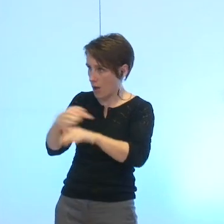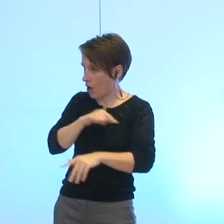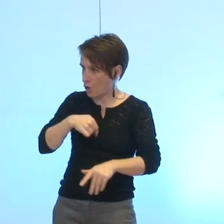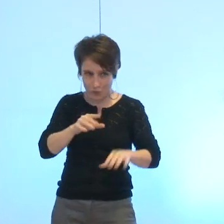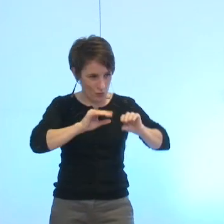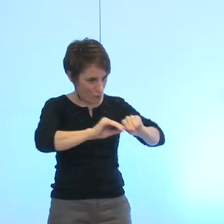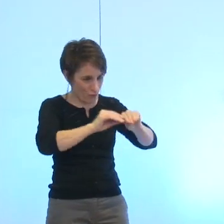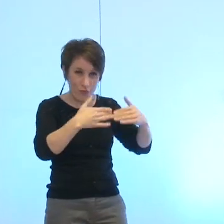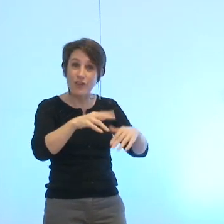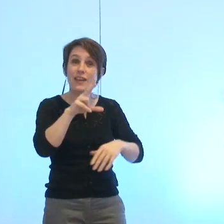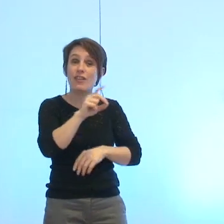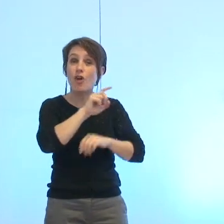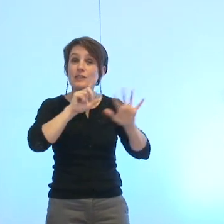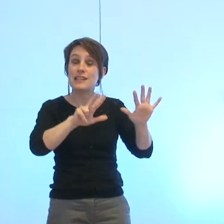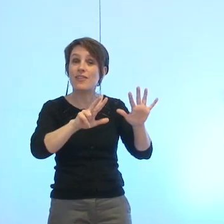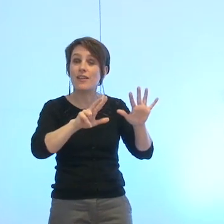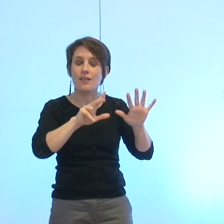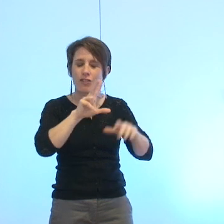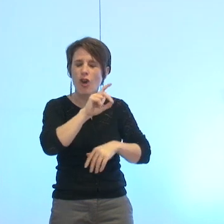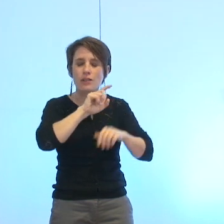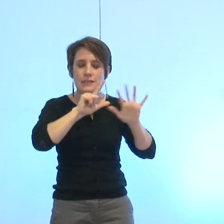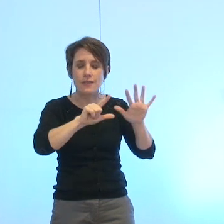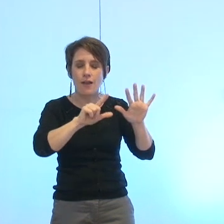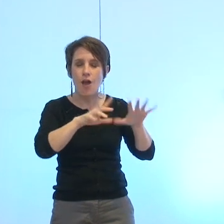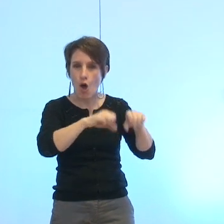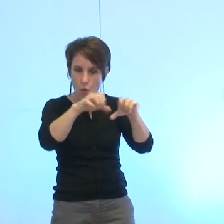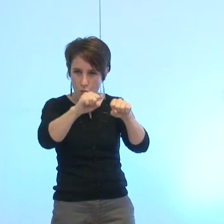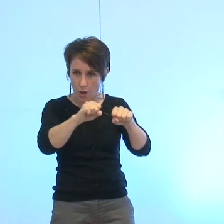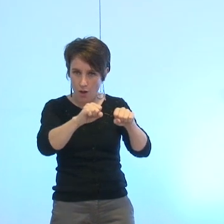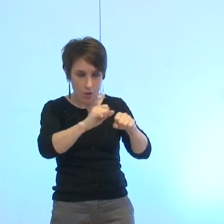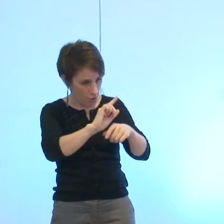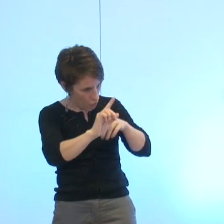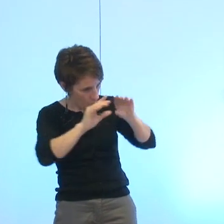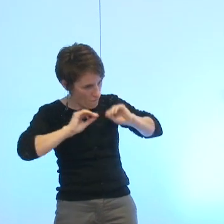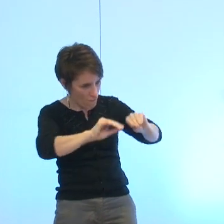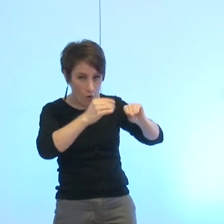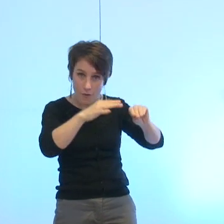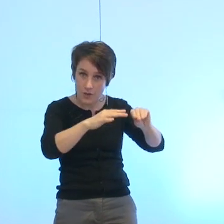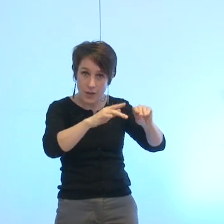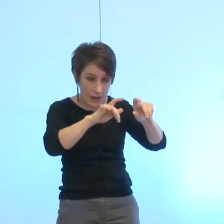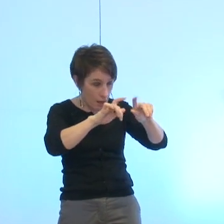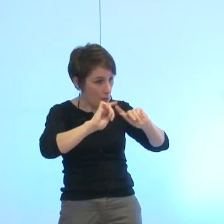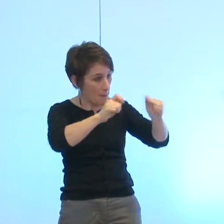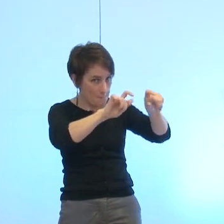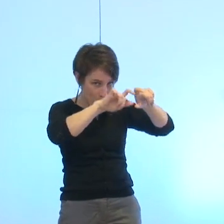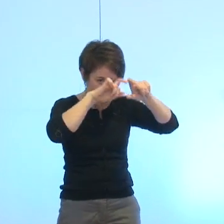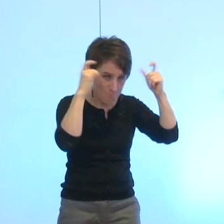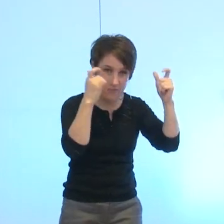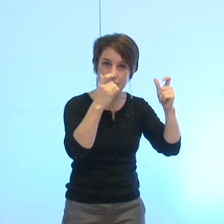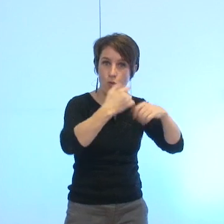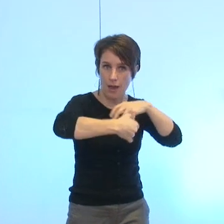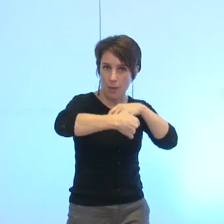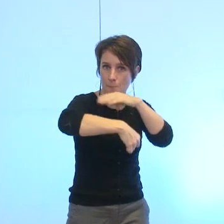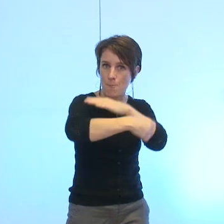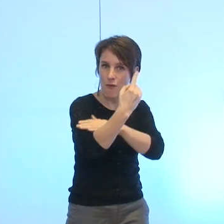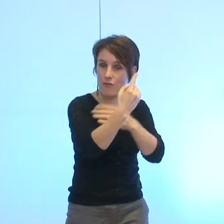et cerise sur le gâteau on les a fonctionnarisé ça coûte mais sauf que ces personnes-là